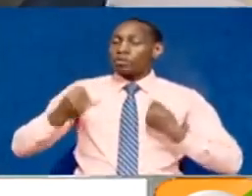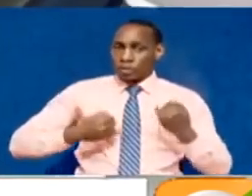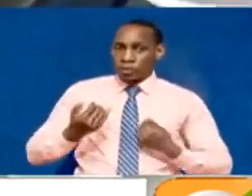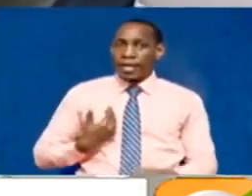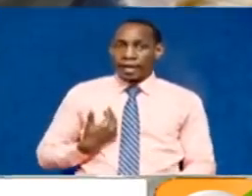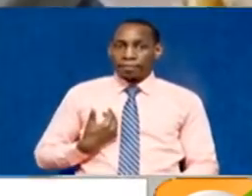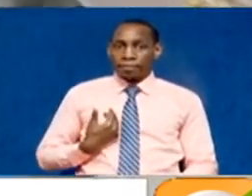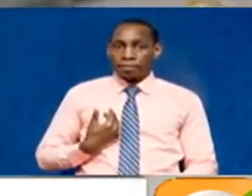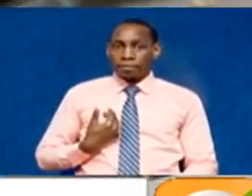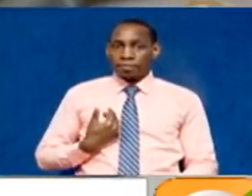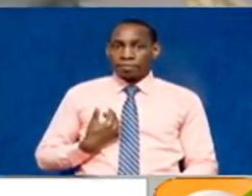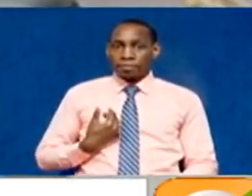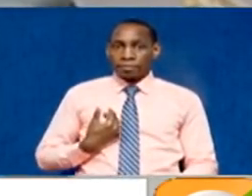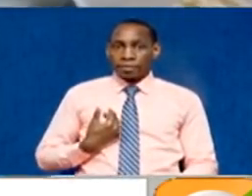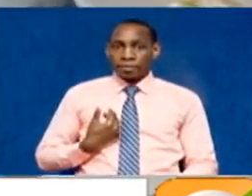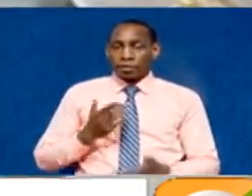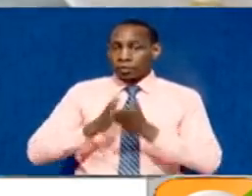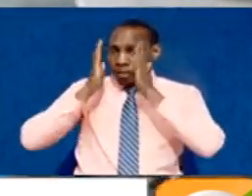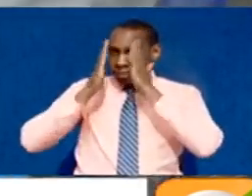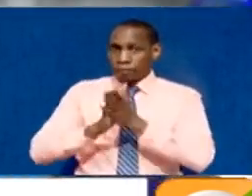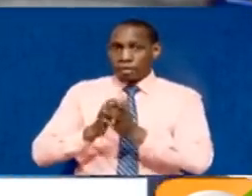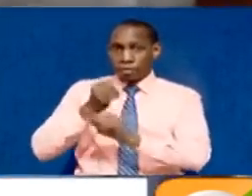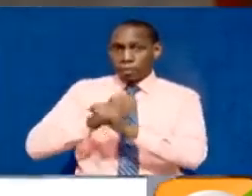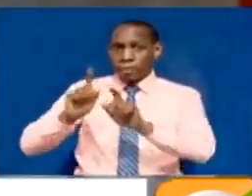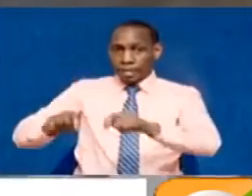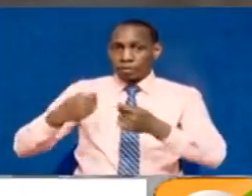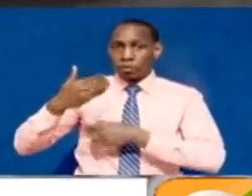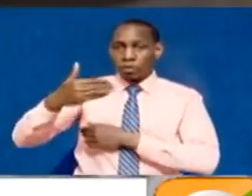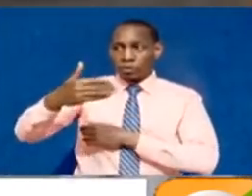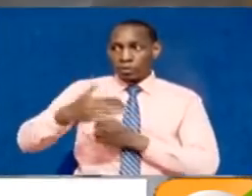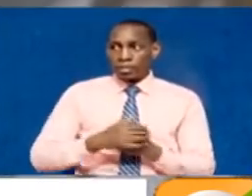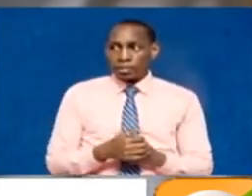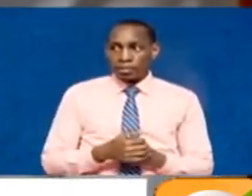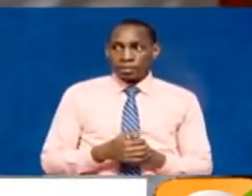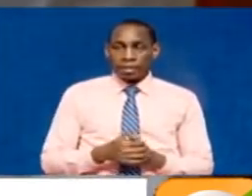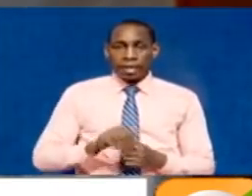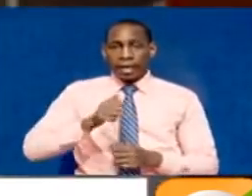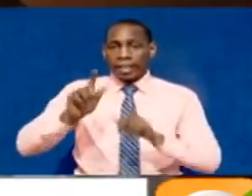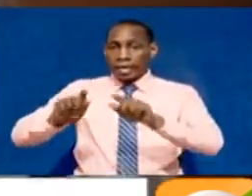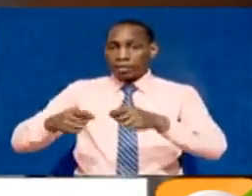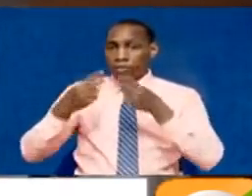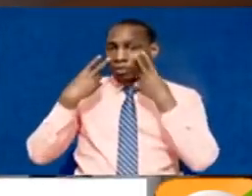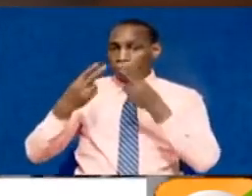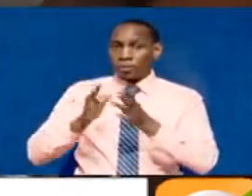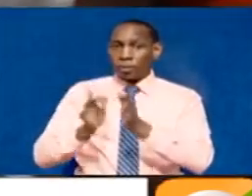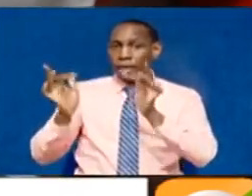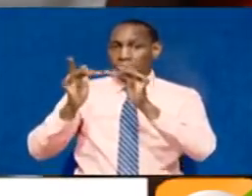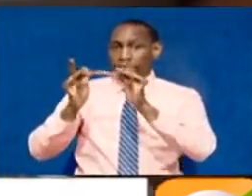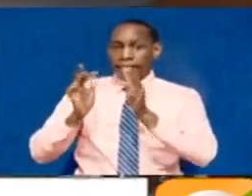ilinifurahisha. Kutoka siku hiyo niko tu kwa viatu, kila saa ni viatu. Niliona kiatu kingine kwa